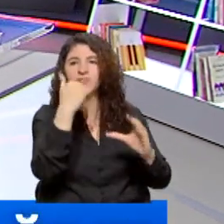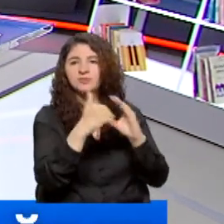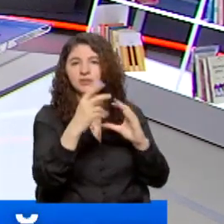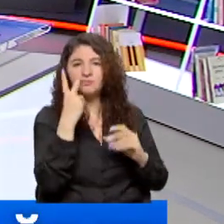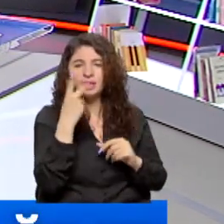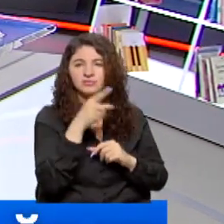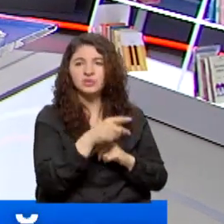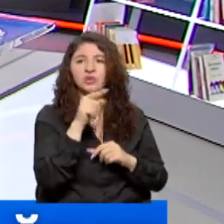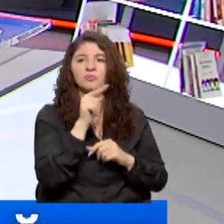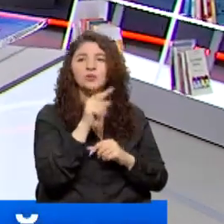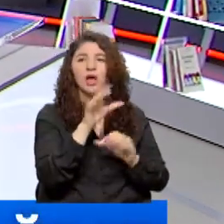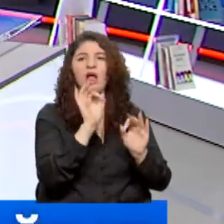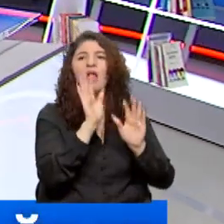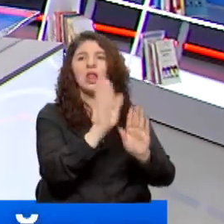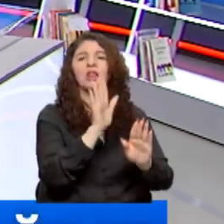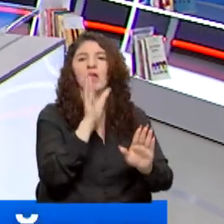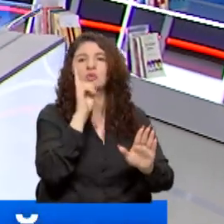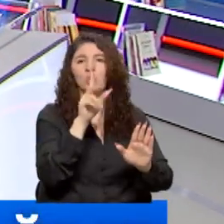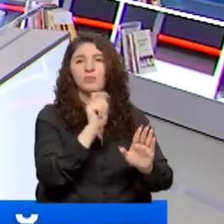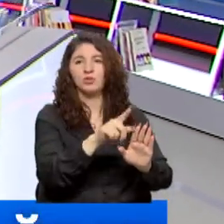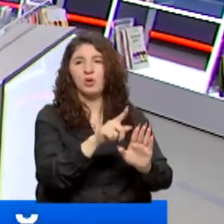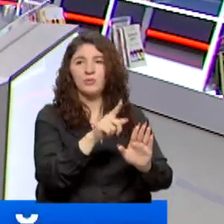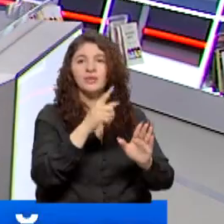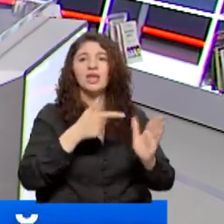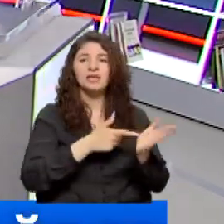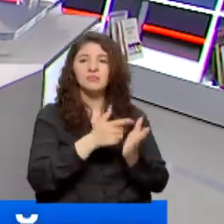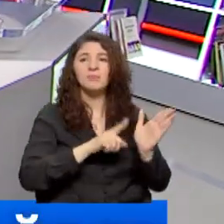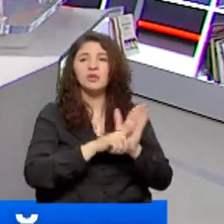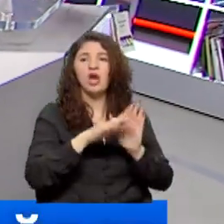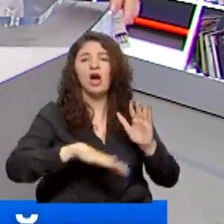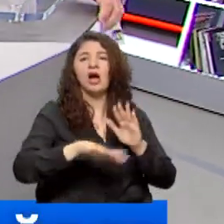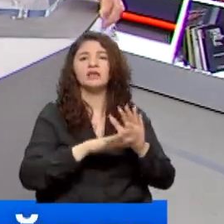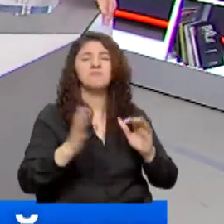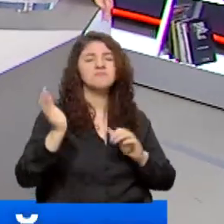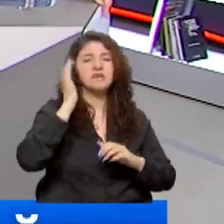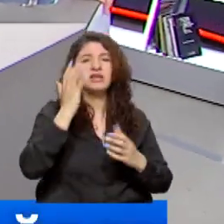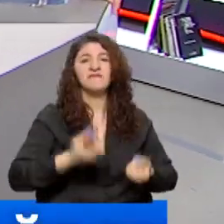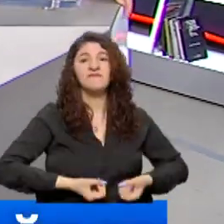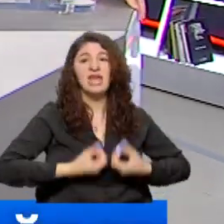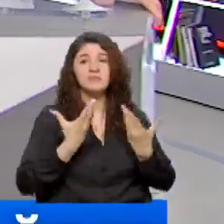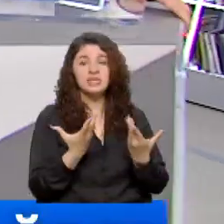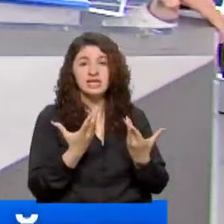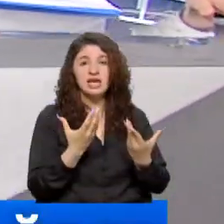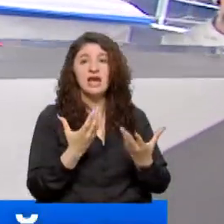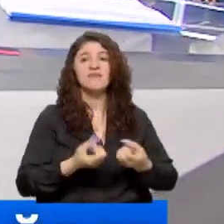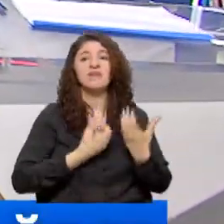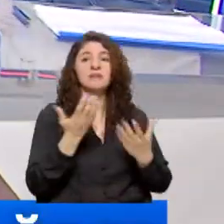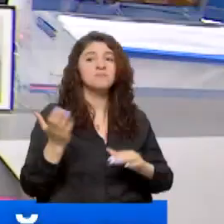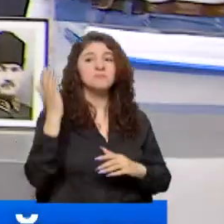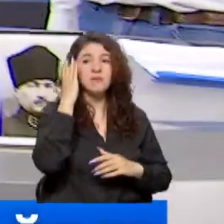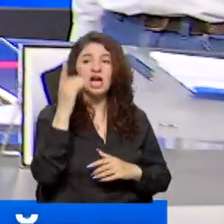sayfasına bu sabit görünüyor ortağım da başarının altında yatan ana unsur verimlilik tir